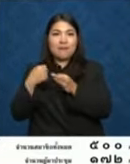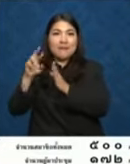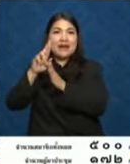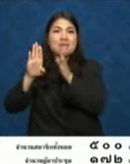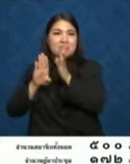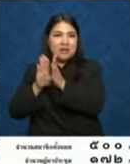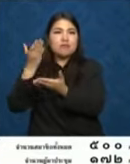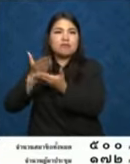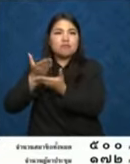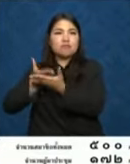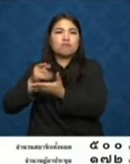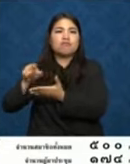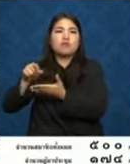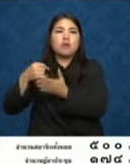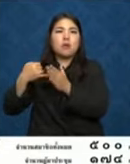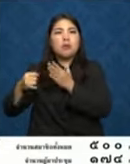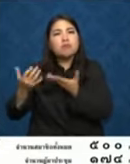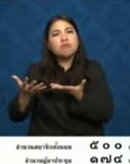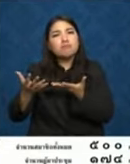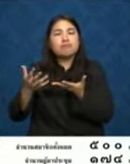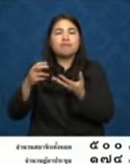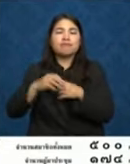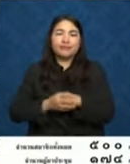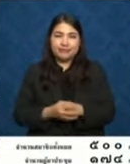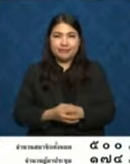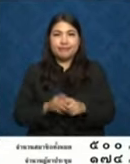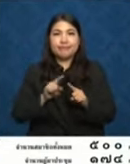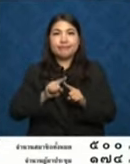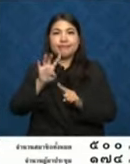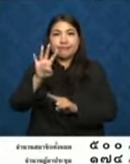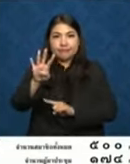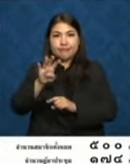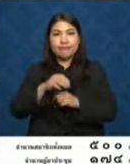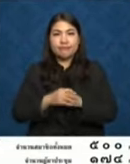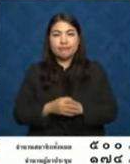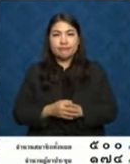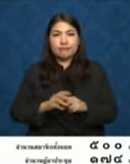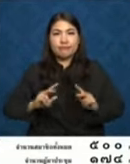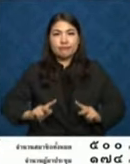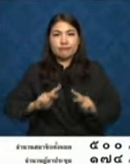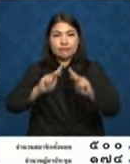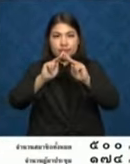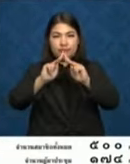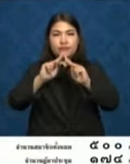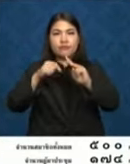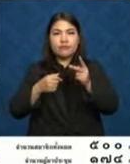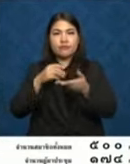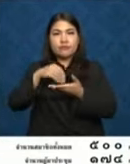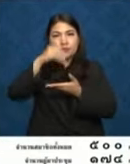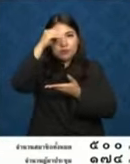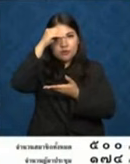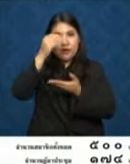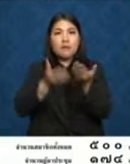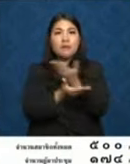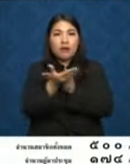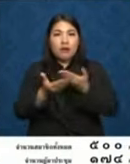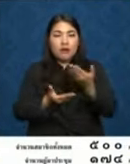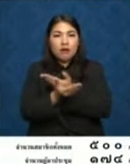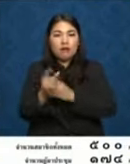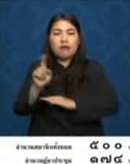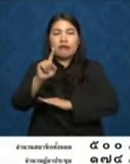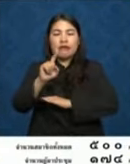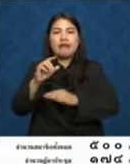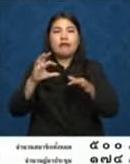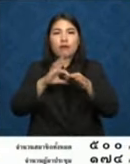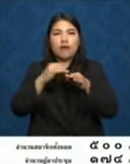างเรื่องที่4ขอให้กระทรวงพิจารณาเกี่ยวกับการโอนการเลื่อน